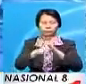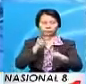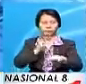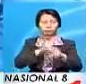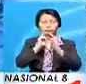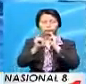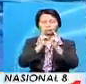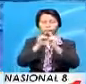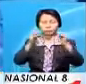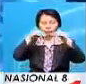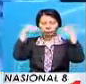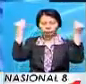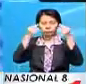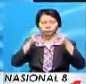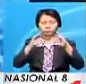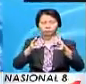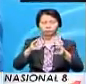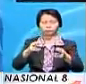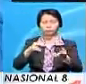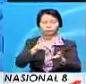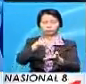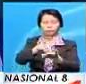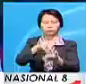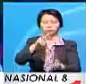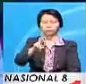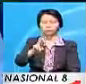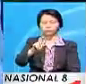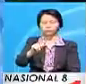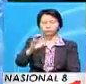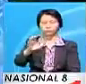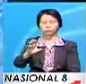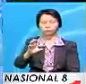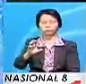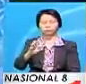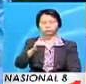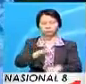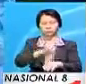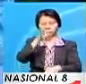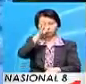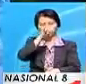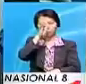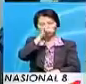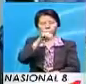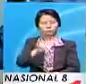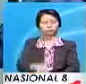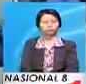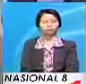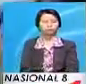berucap pada Majlis Perasmian Pusat Transformasi Luar Bandar RTC Sungai Rambai Melaka.